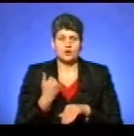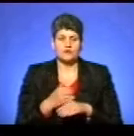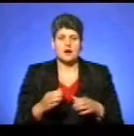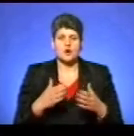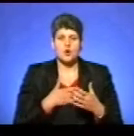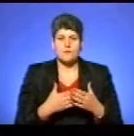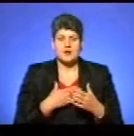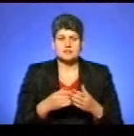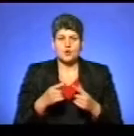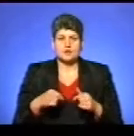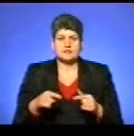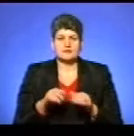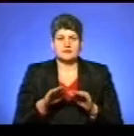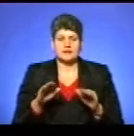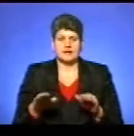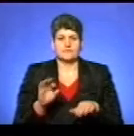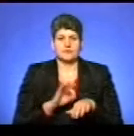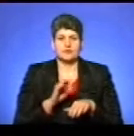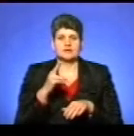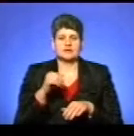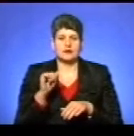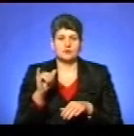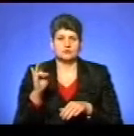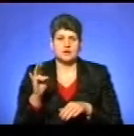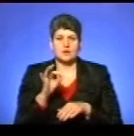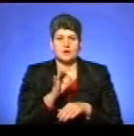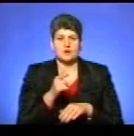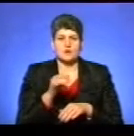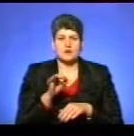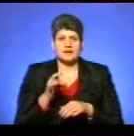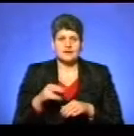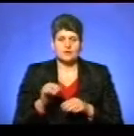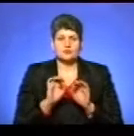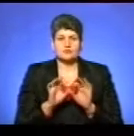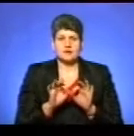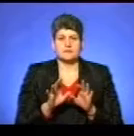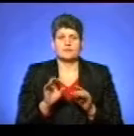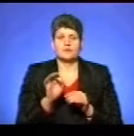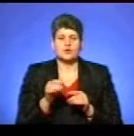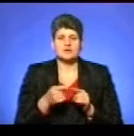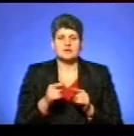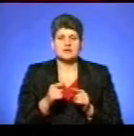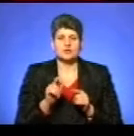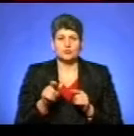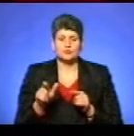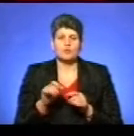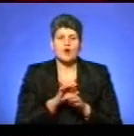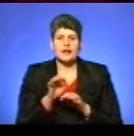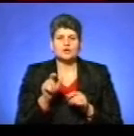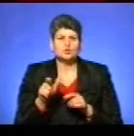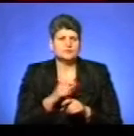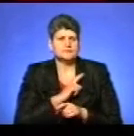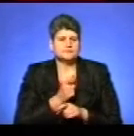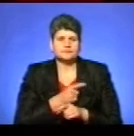громадської організації для дітей з синдромом Дауна «Бебіку» Ольга Гордієнко розповідає, проект «Люди з надможливостями» має на